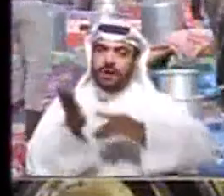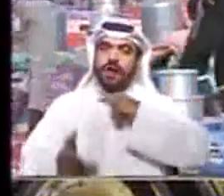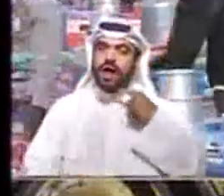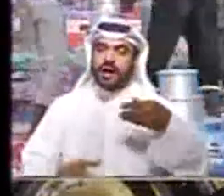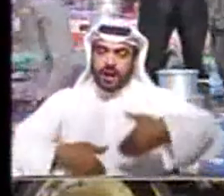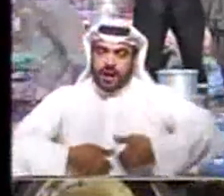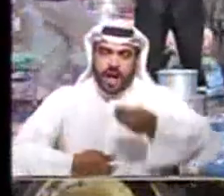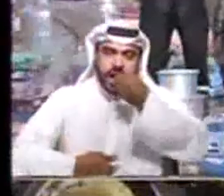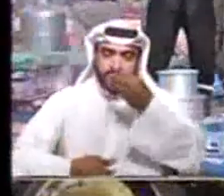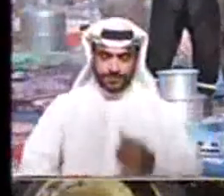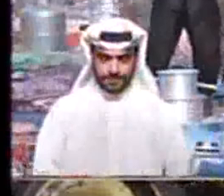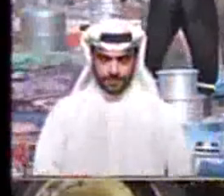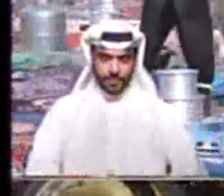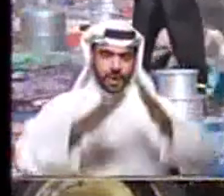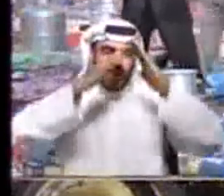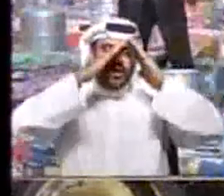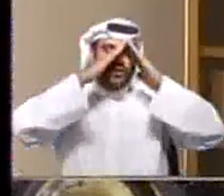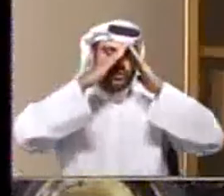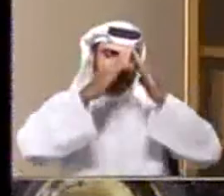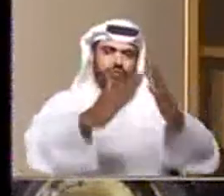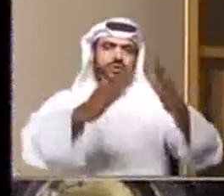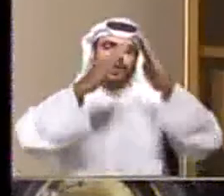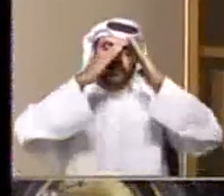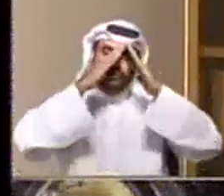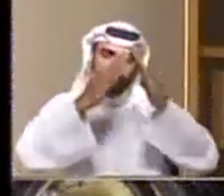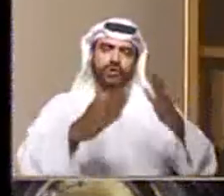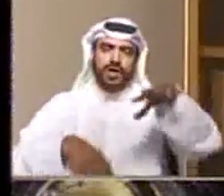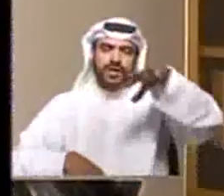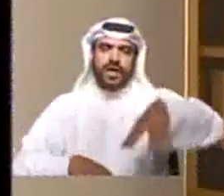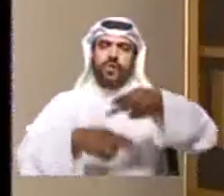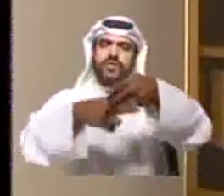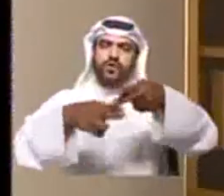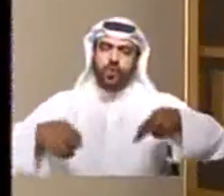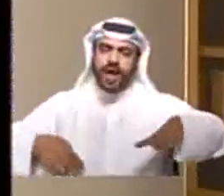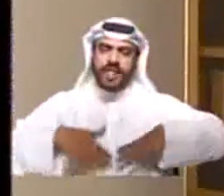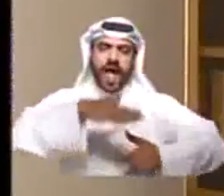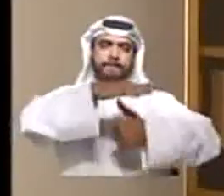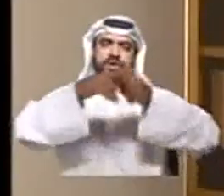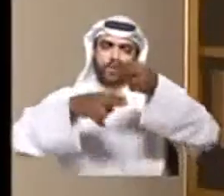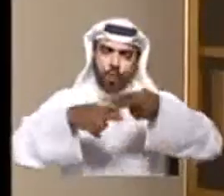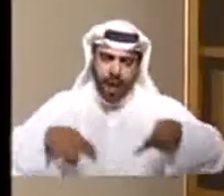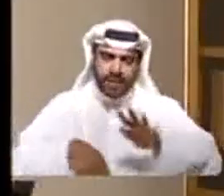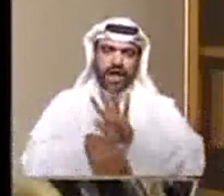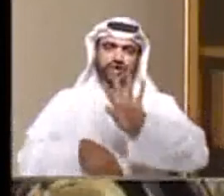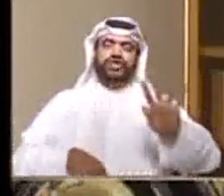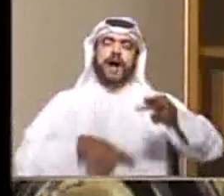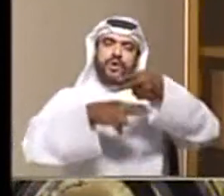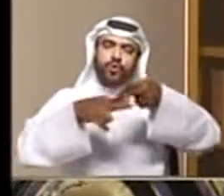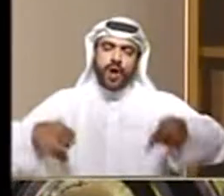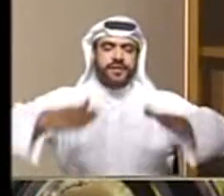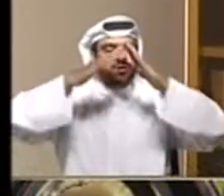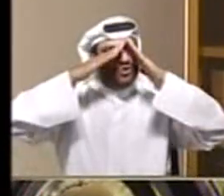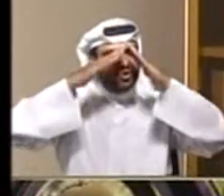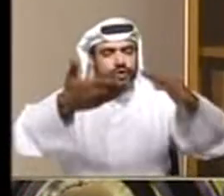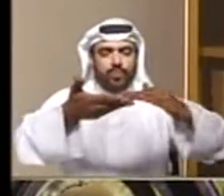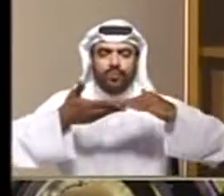المجاعة. نشكر دولة الكويت أميرا وحكومة وشعبا على ما قدموه ويقدمه للشعب اليمني في